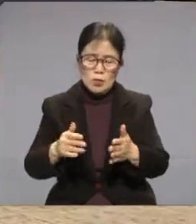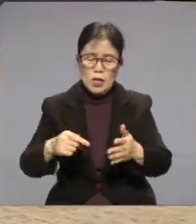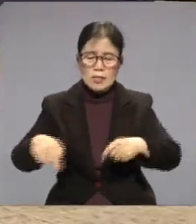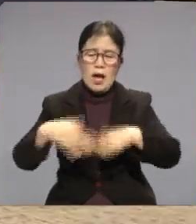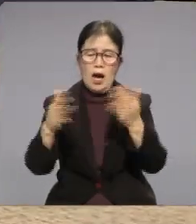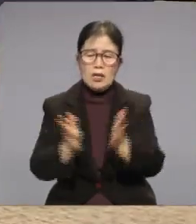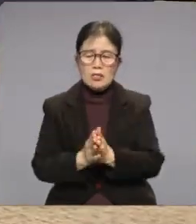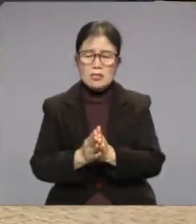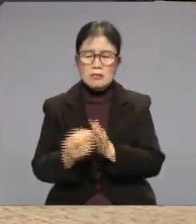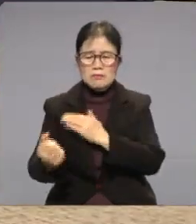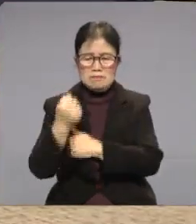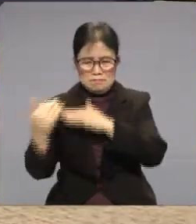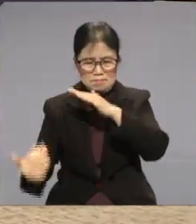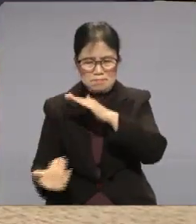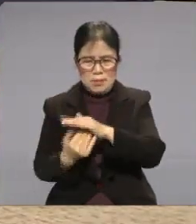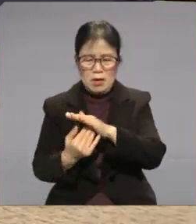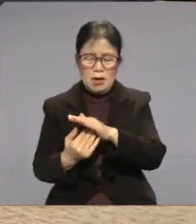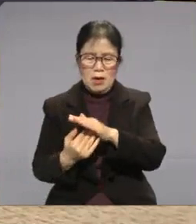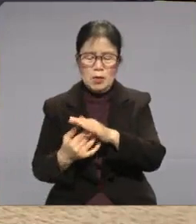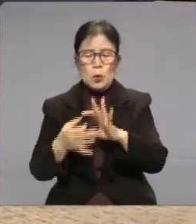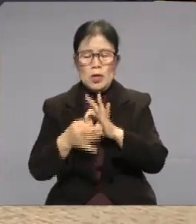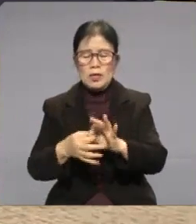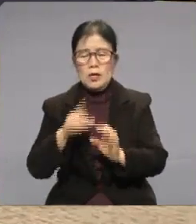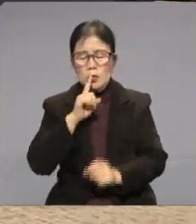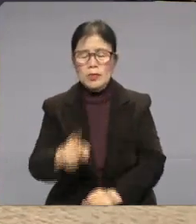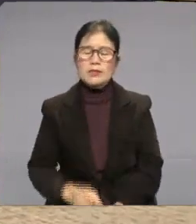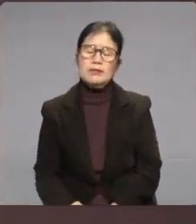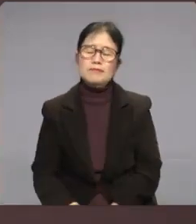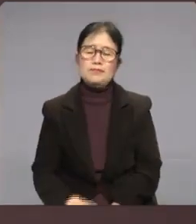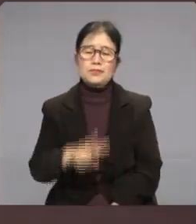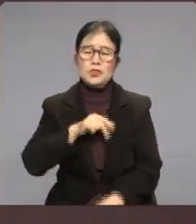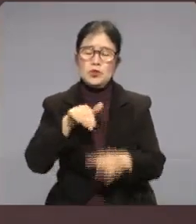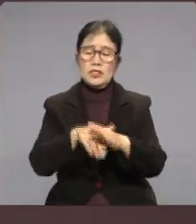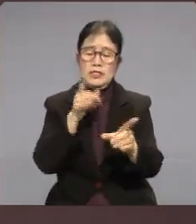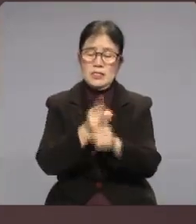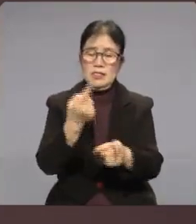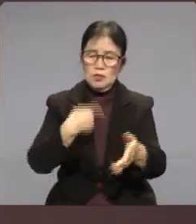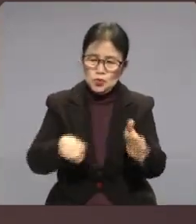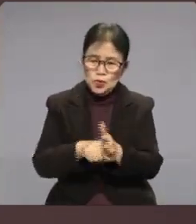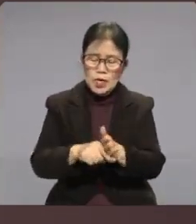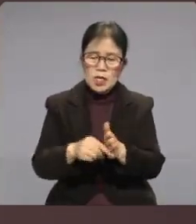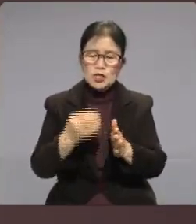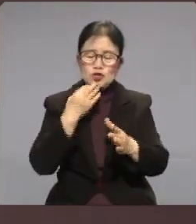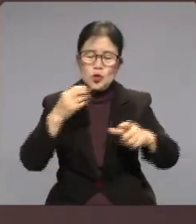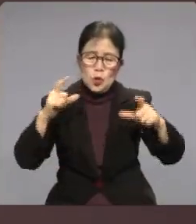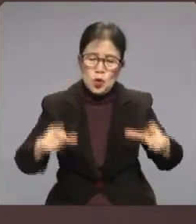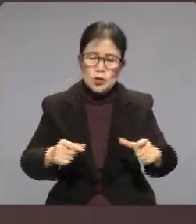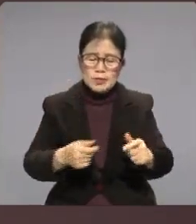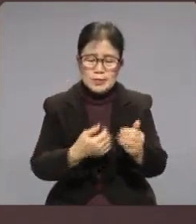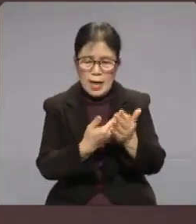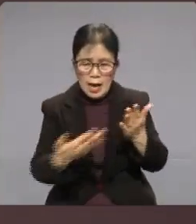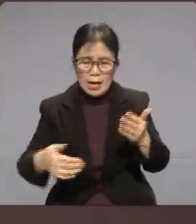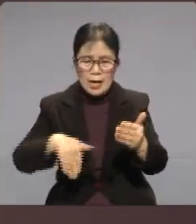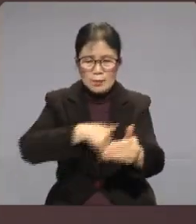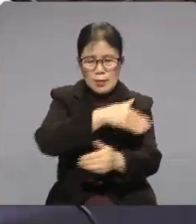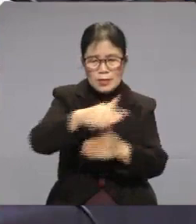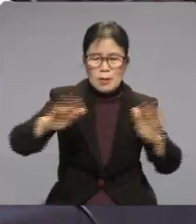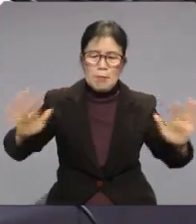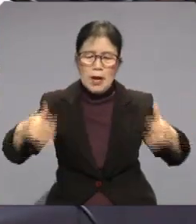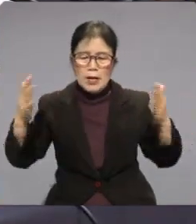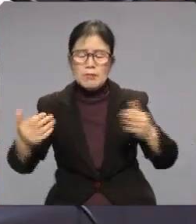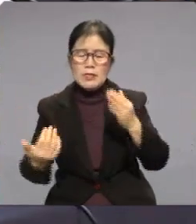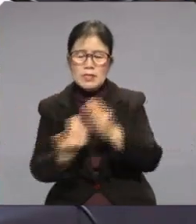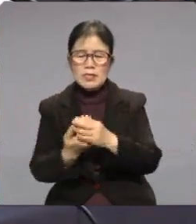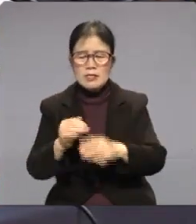내는 관계라고 말했습니다. 총선 승리를 위해 수도권, 한강벨트에 바람을 일으키는 전략이 필요하다는